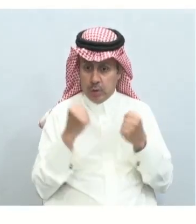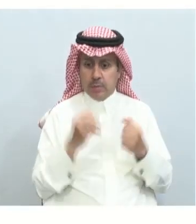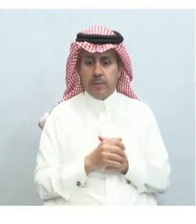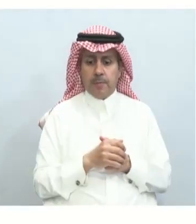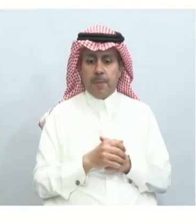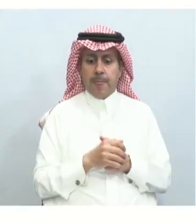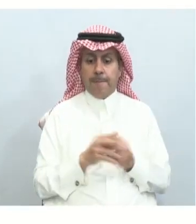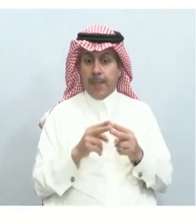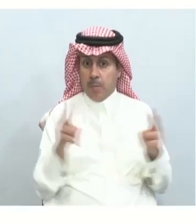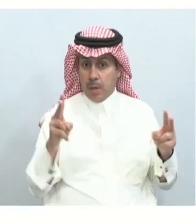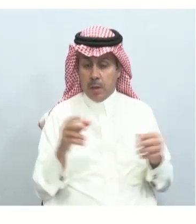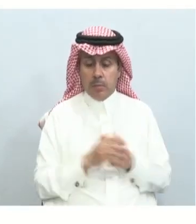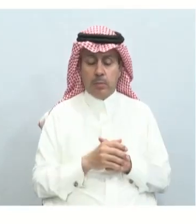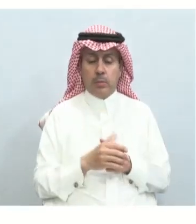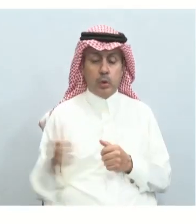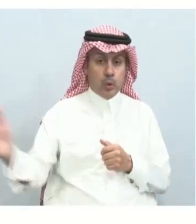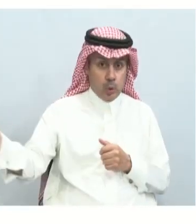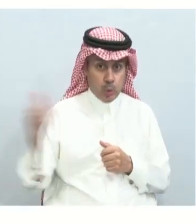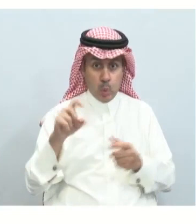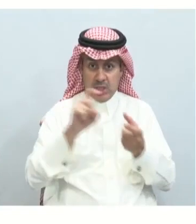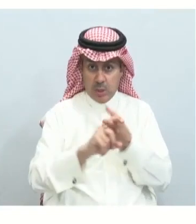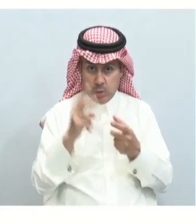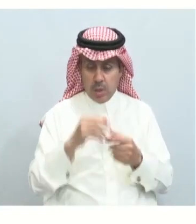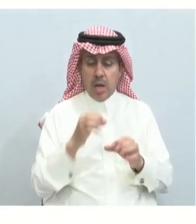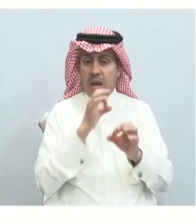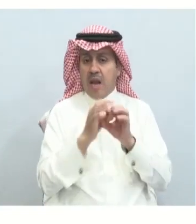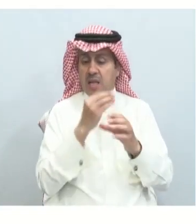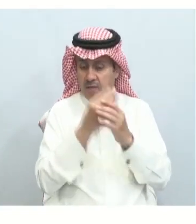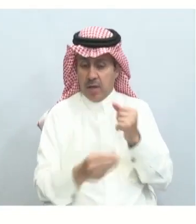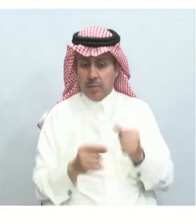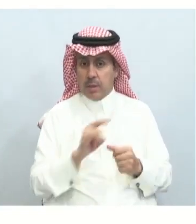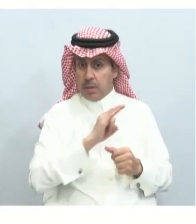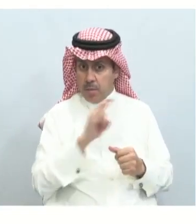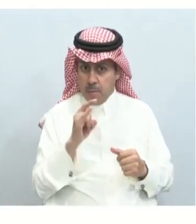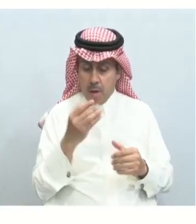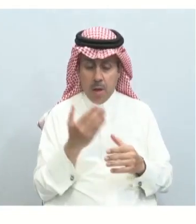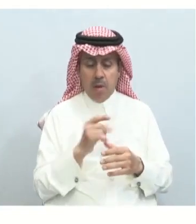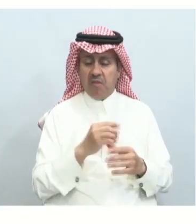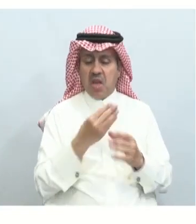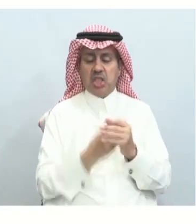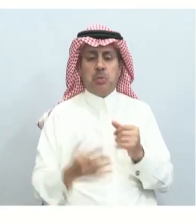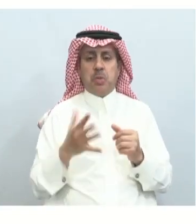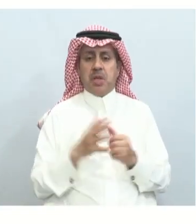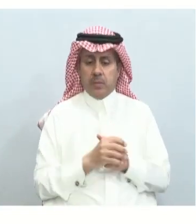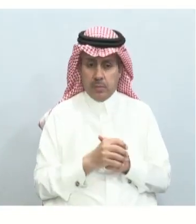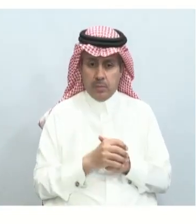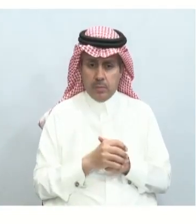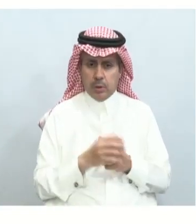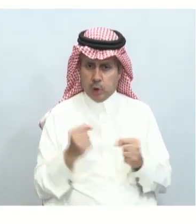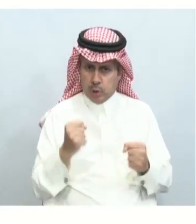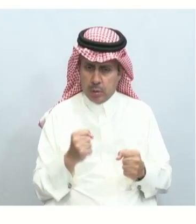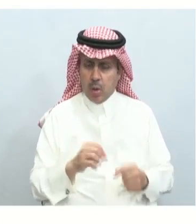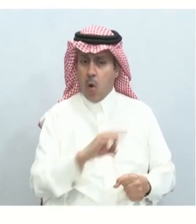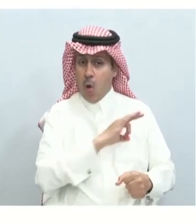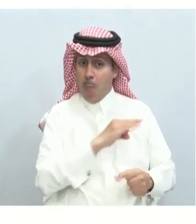النشاط تبين لك ان لجوء الزوجين لاطفال الانابيب سببه عدم امكانيه الانجاب الطبيعي مع شده الرغبه في